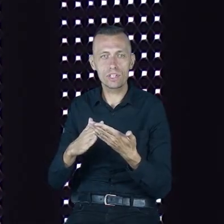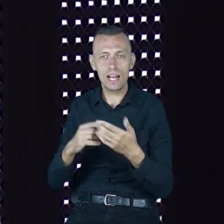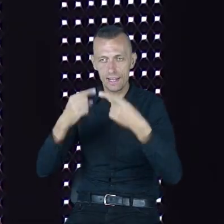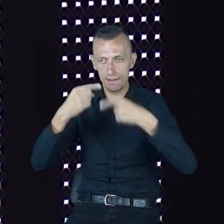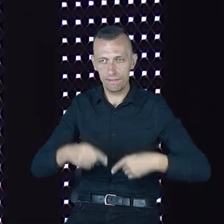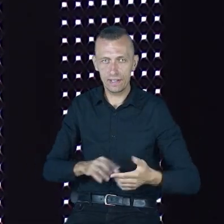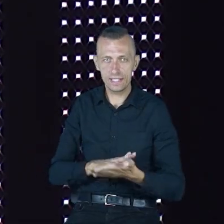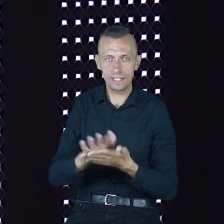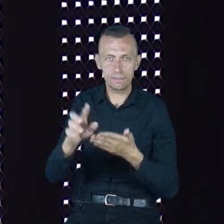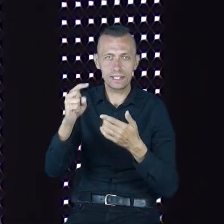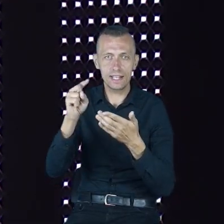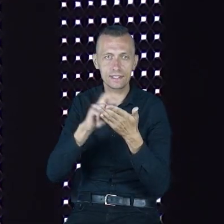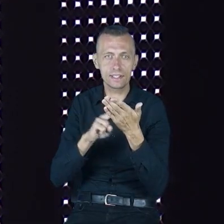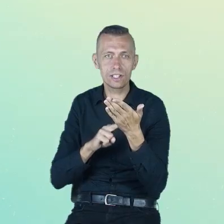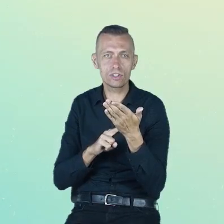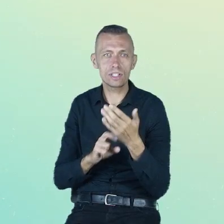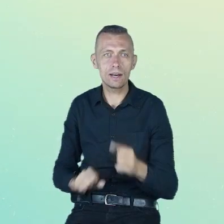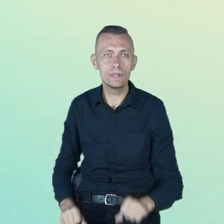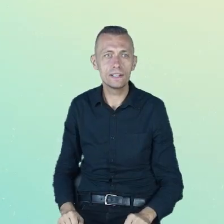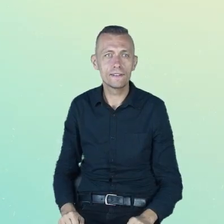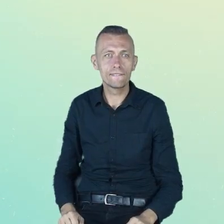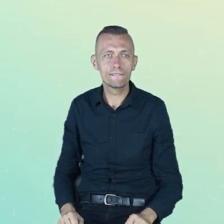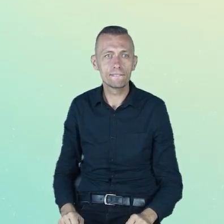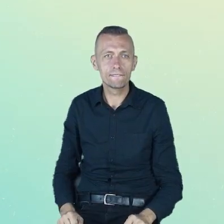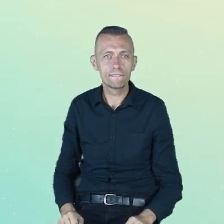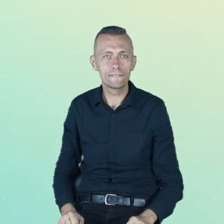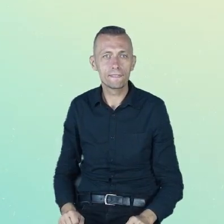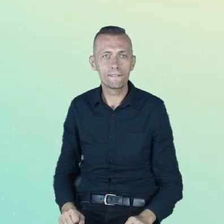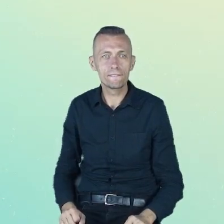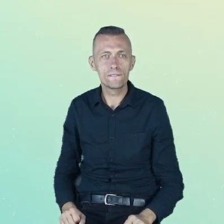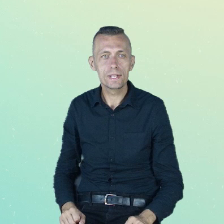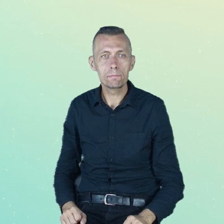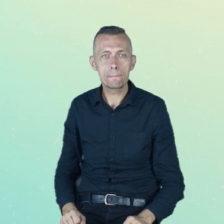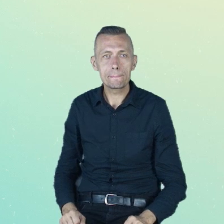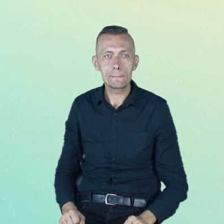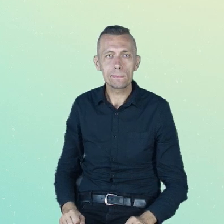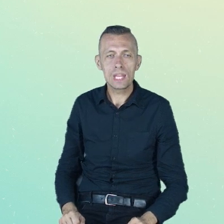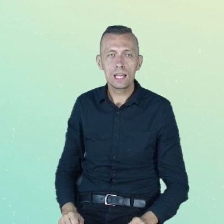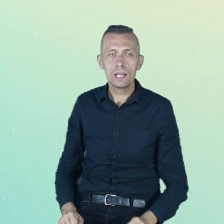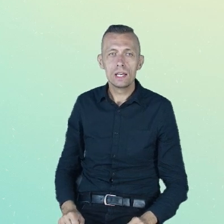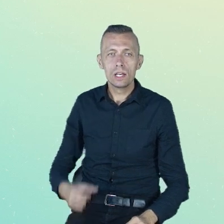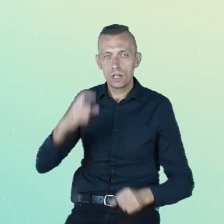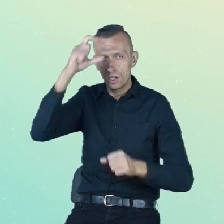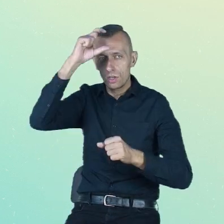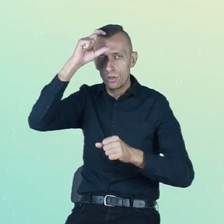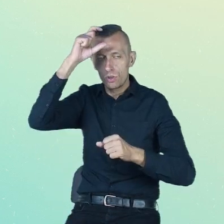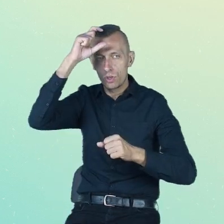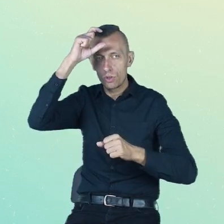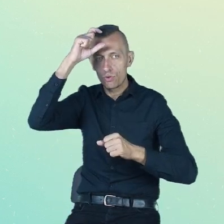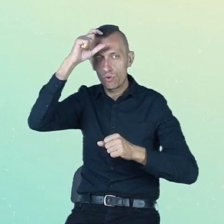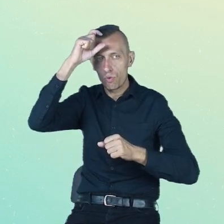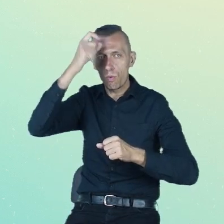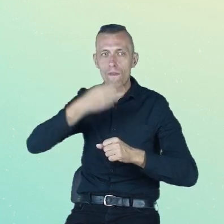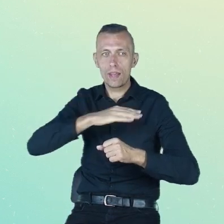czytamy: i zostanie upokorzony śmiertelnik, i uniży się człowiek, a oczy wyniosłych będą